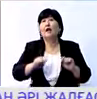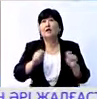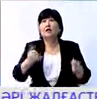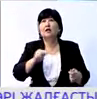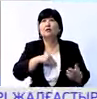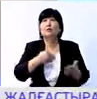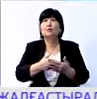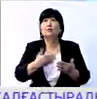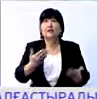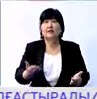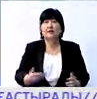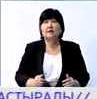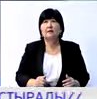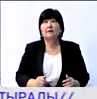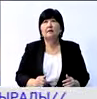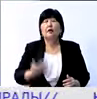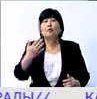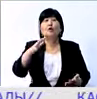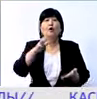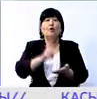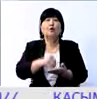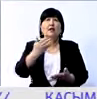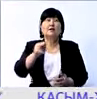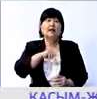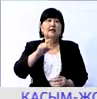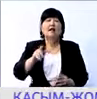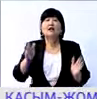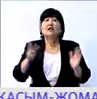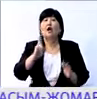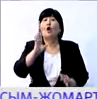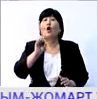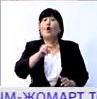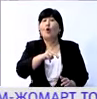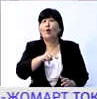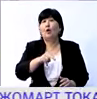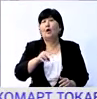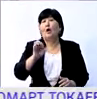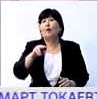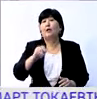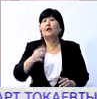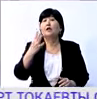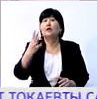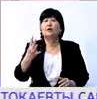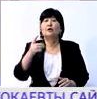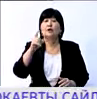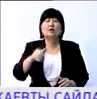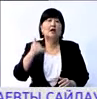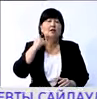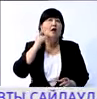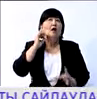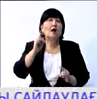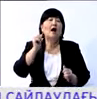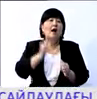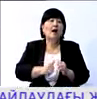жасап жатыр. Кабинетте орналасқан қызметкерлер. Шағын кол орталығындағы 4 оператордың телефонына бір сәтте тыным жоқ.